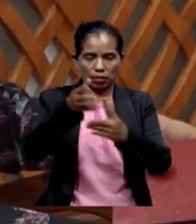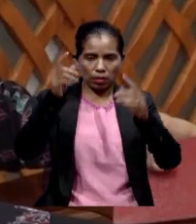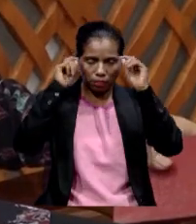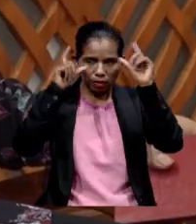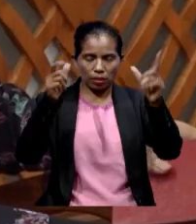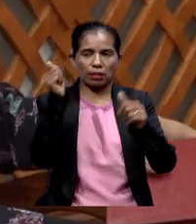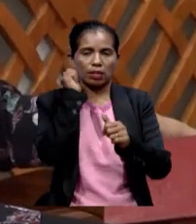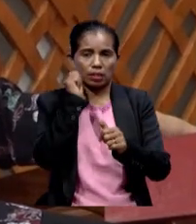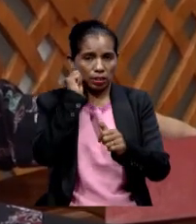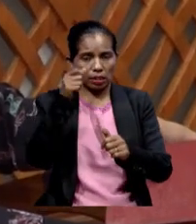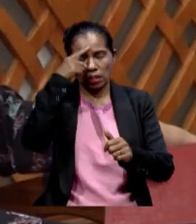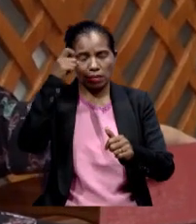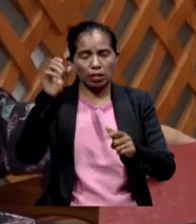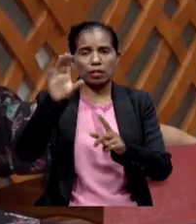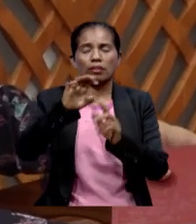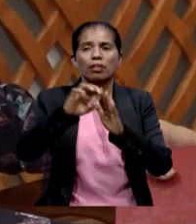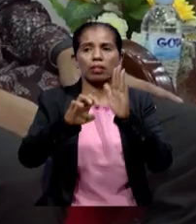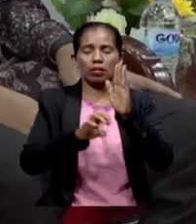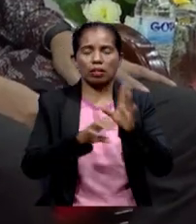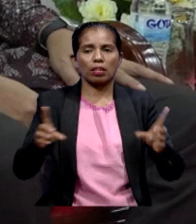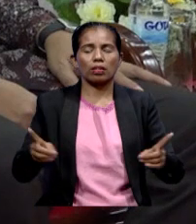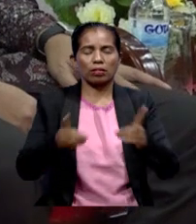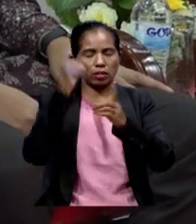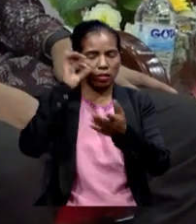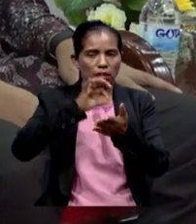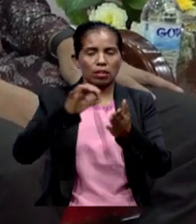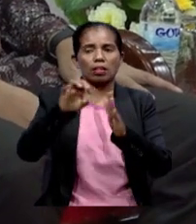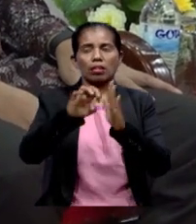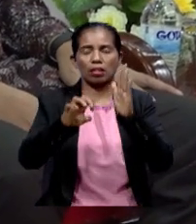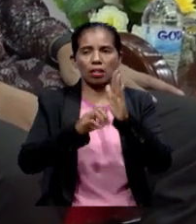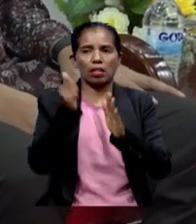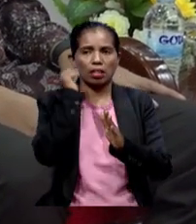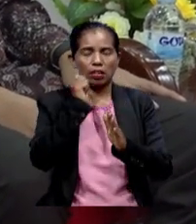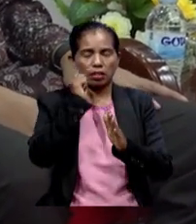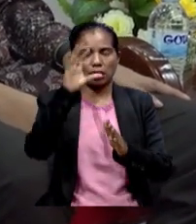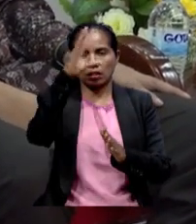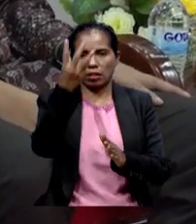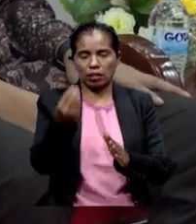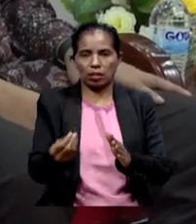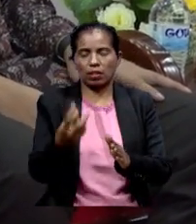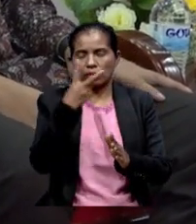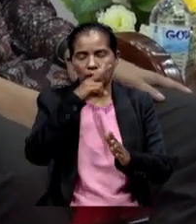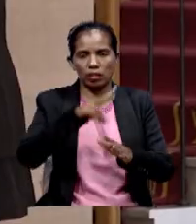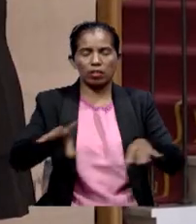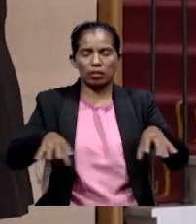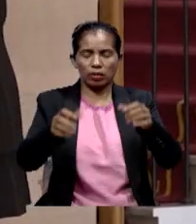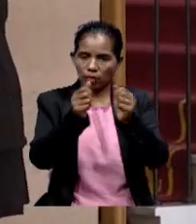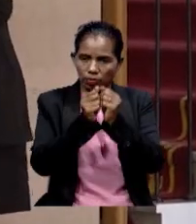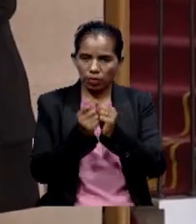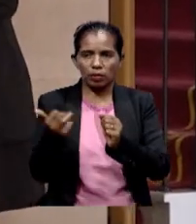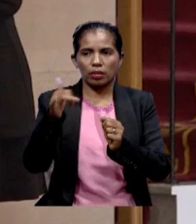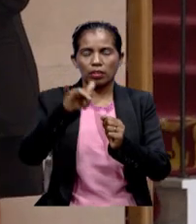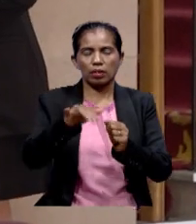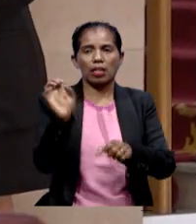ASEAN, tambane chef estado se asoru mos secretário geral ASEAN e Jakarta atubele hare serviço a mutuxira e